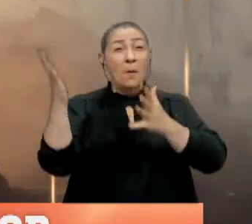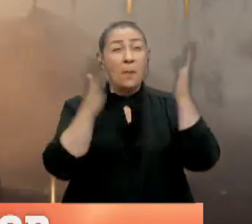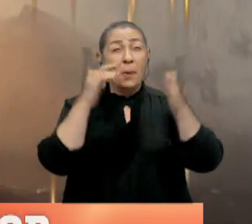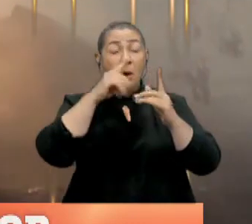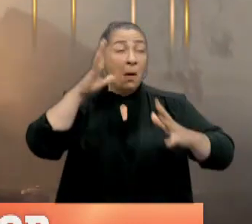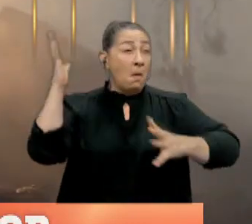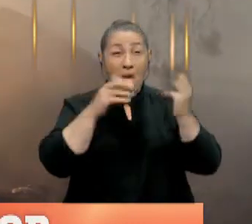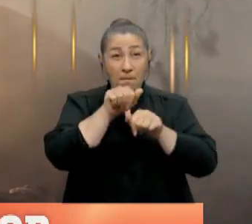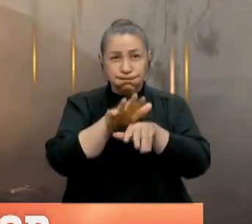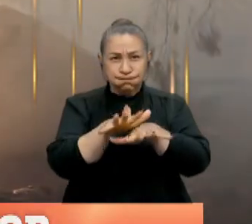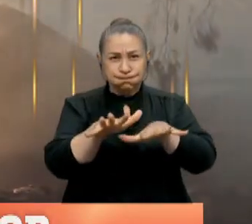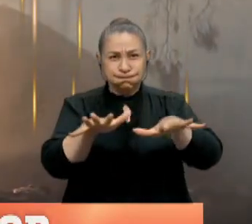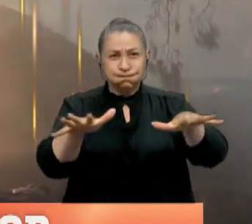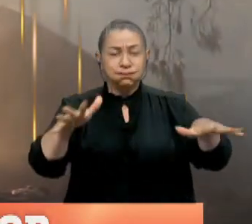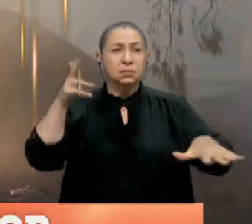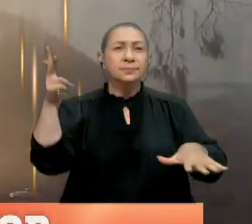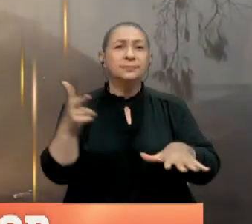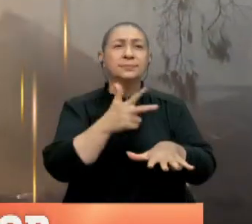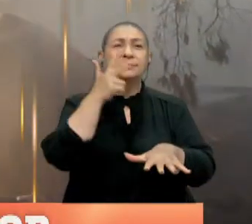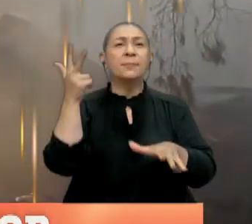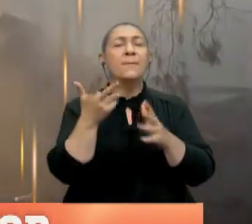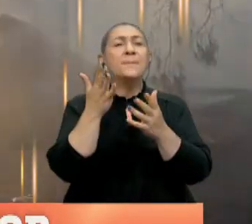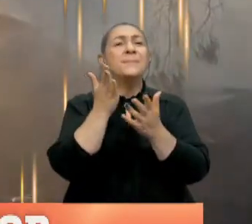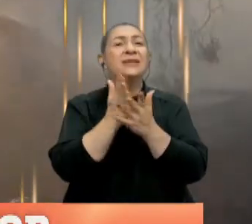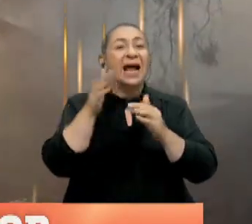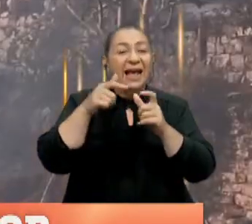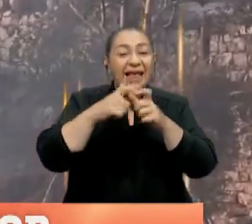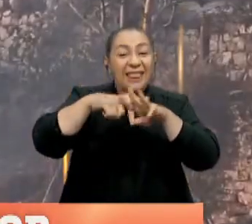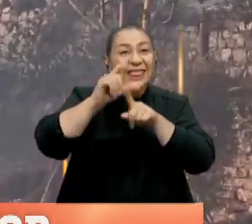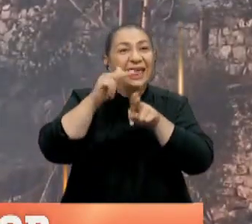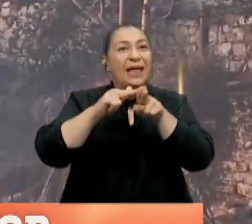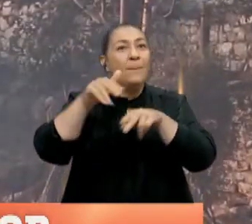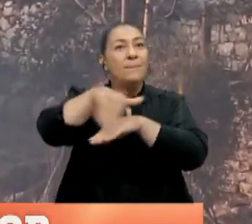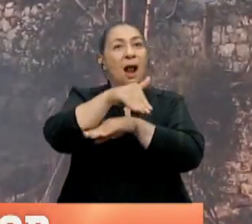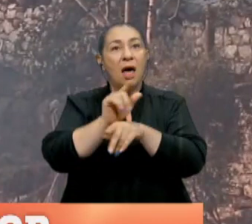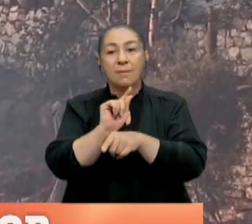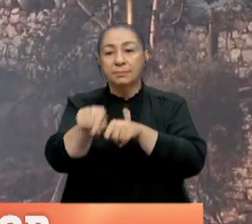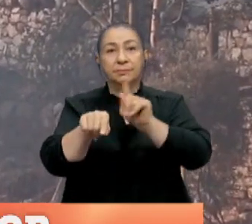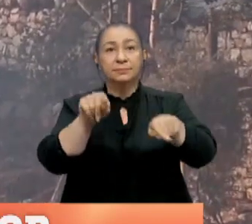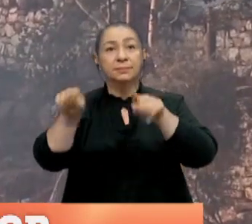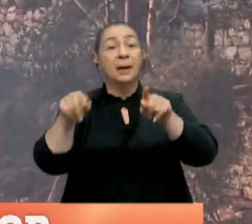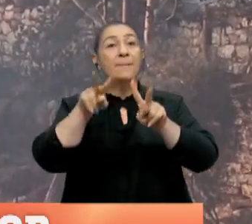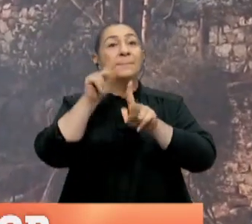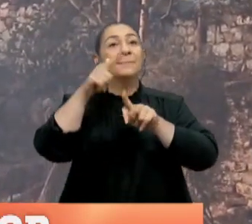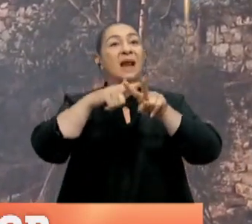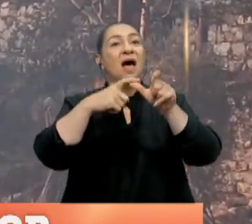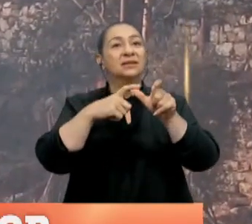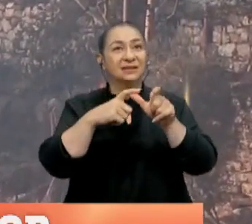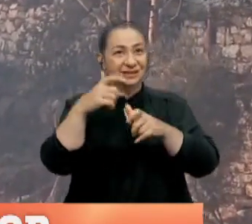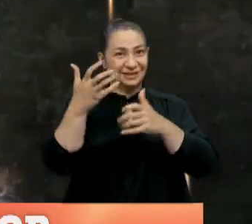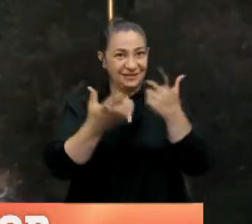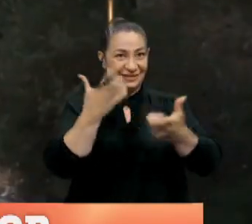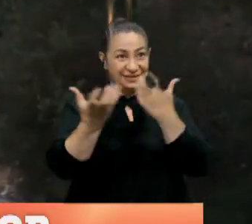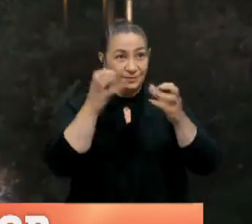sürede geniş bir alana yayılan alevler Mezar Gediği Mahallesi'ndeki evlere sıçradı. Milas Beyciler Mahallesi'nde başlayan